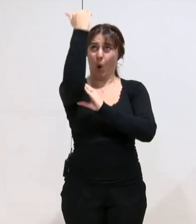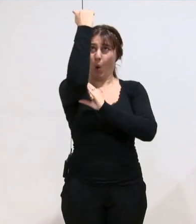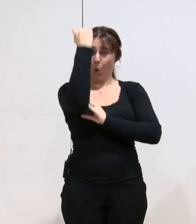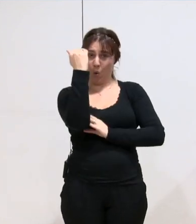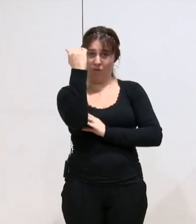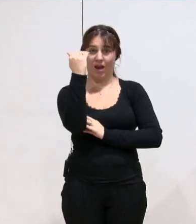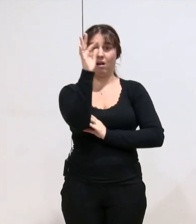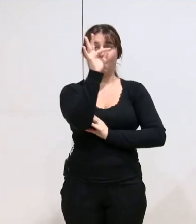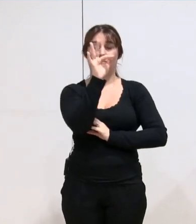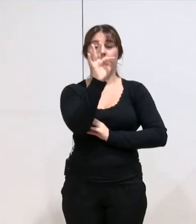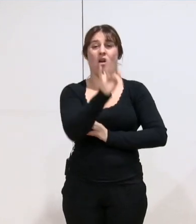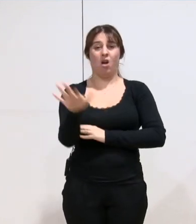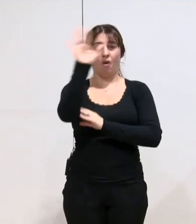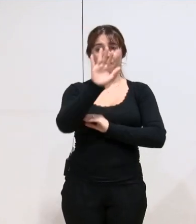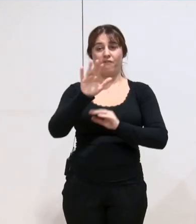du pays.